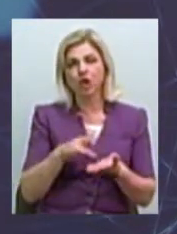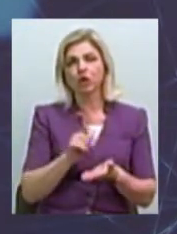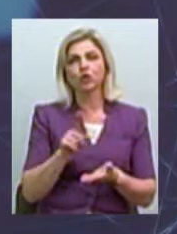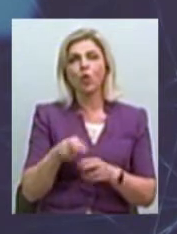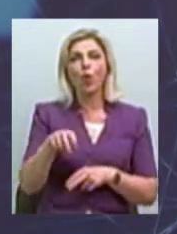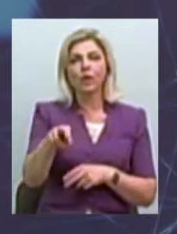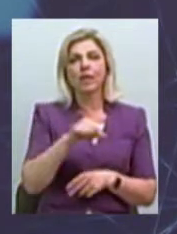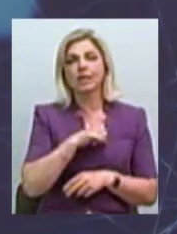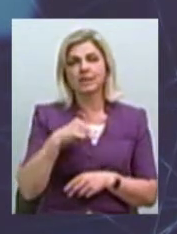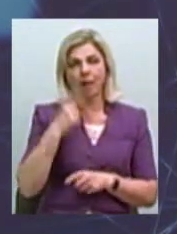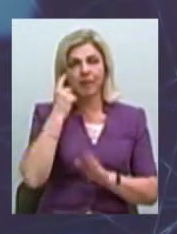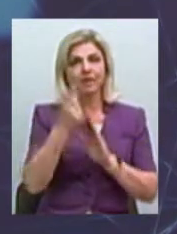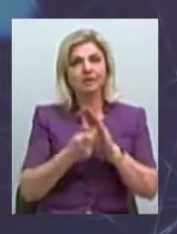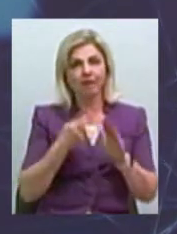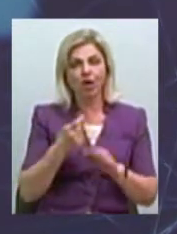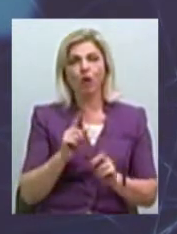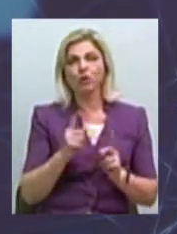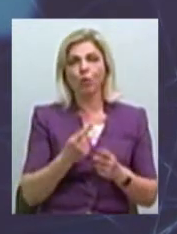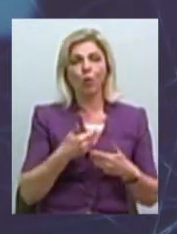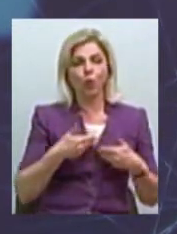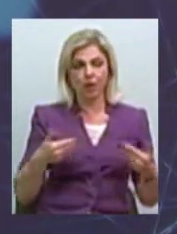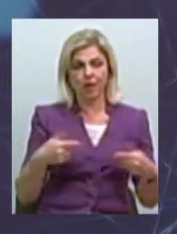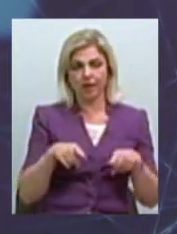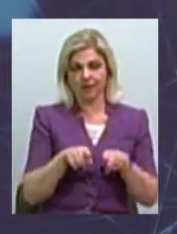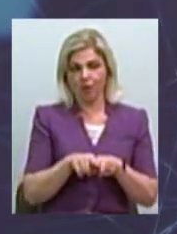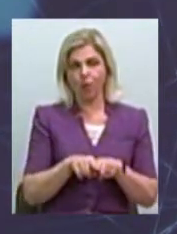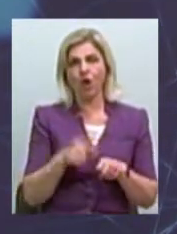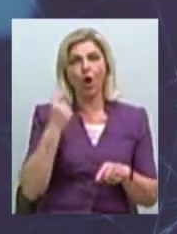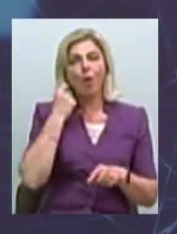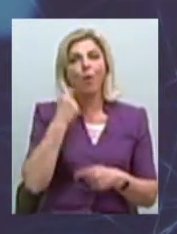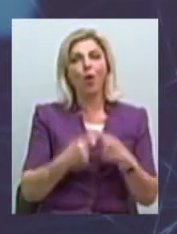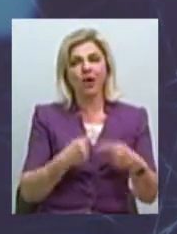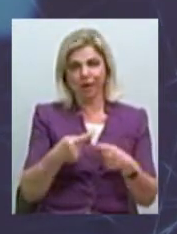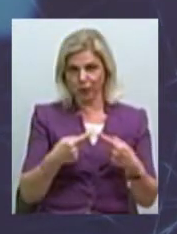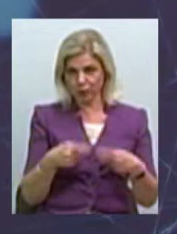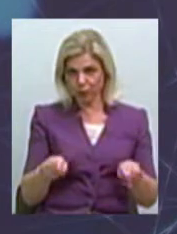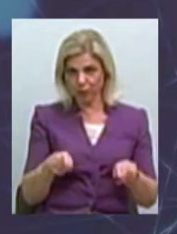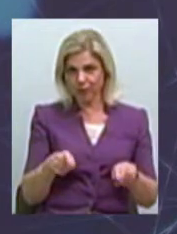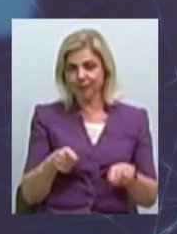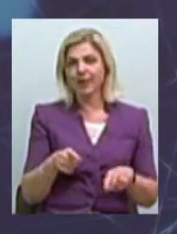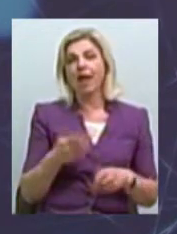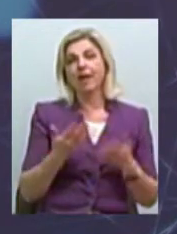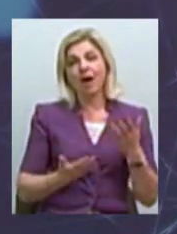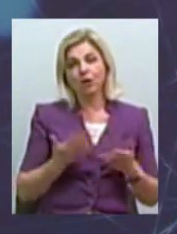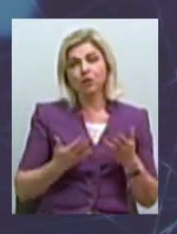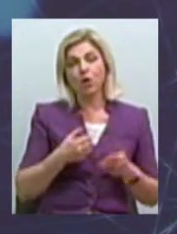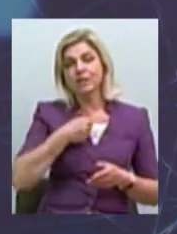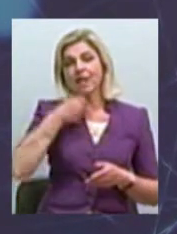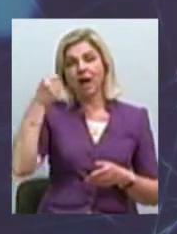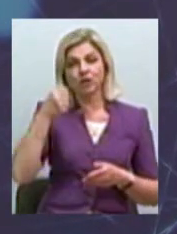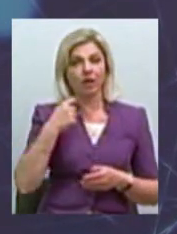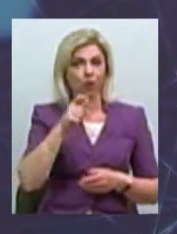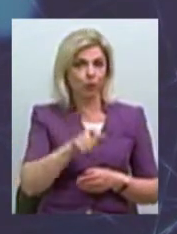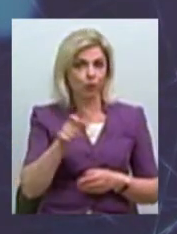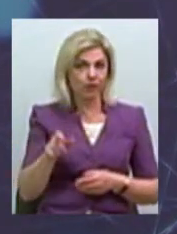самі дізнавалися, тому що ну, в нас таке діджитал вже покоління. Якщо це більш старше покоління,